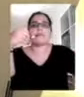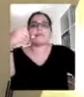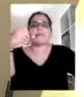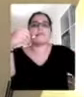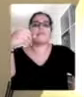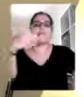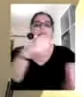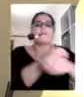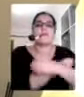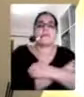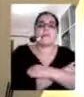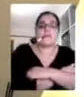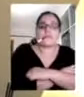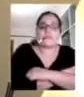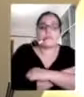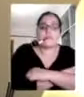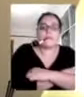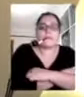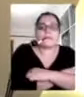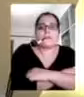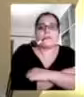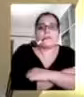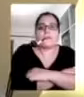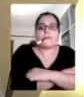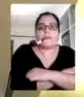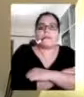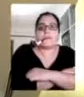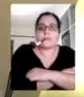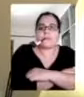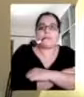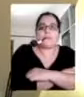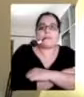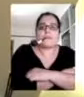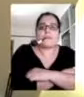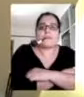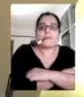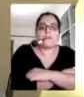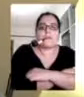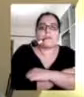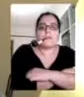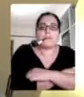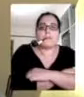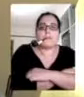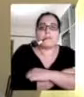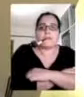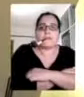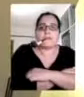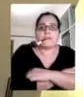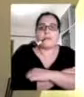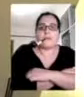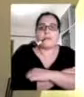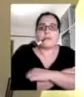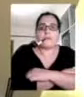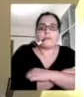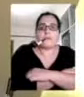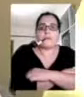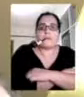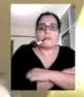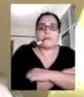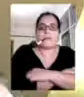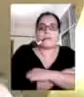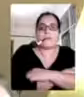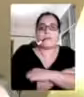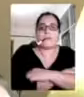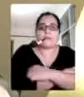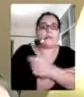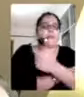çakmaklarla ilgili benim aklıma başka bir şey geldi yapmak icap eden. Ya vakti zamanında ben elimdeki çakmaklardan bir tanesinin